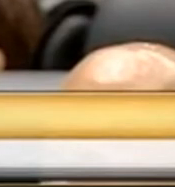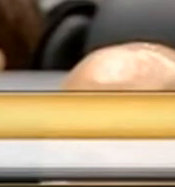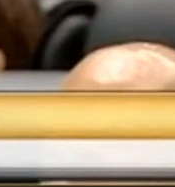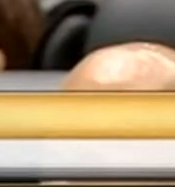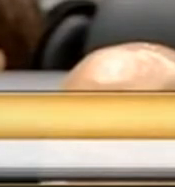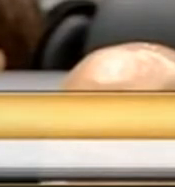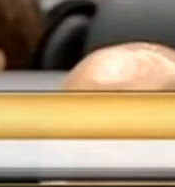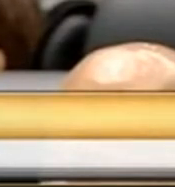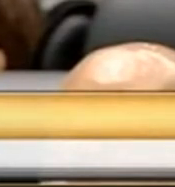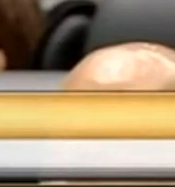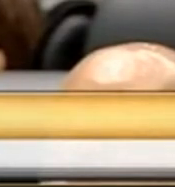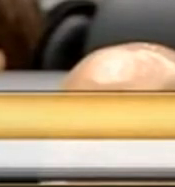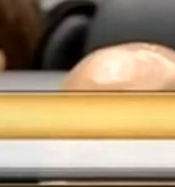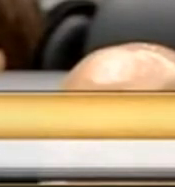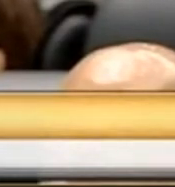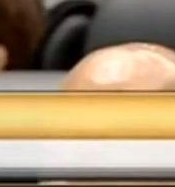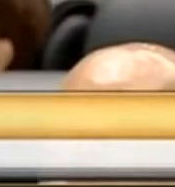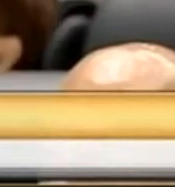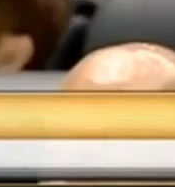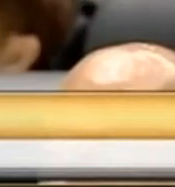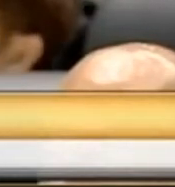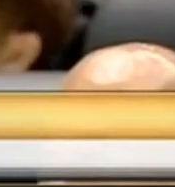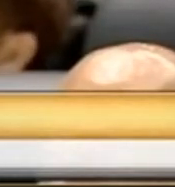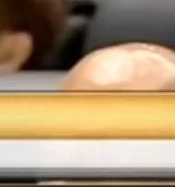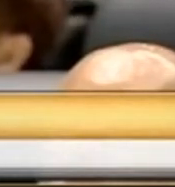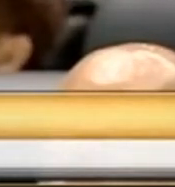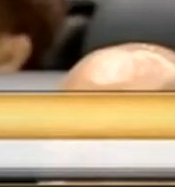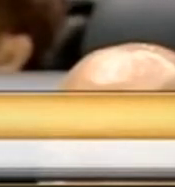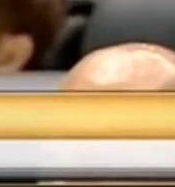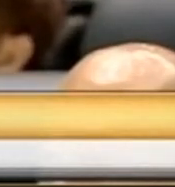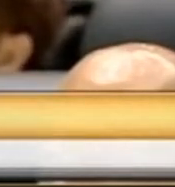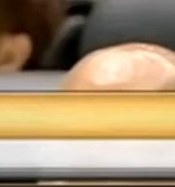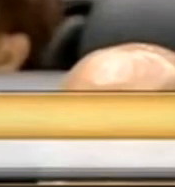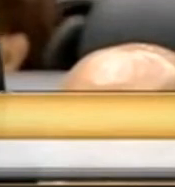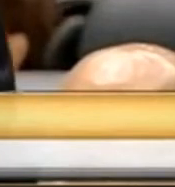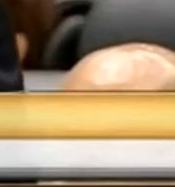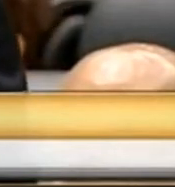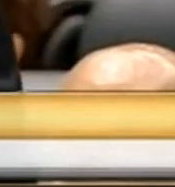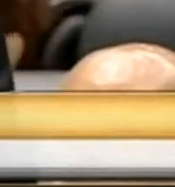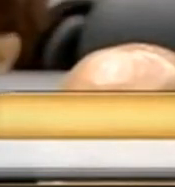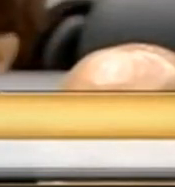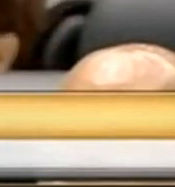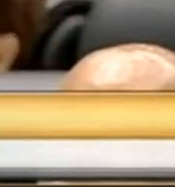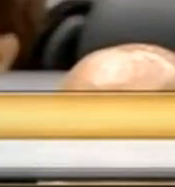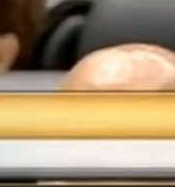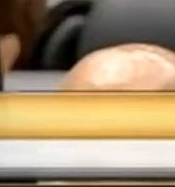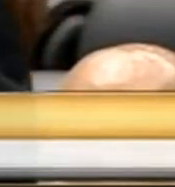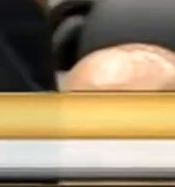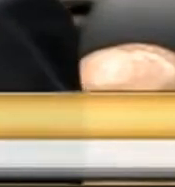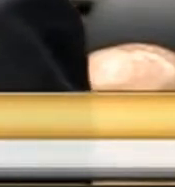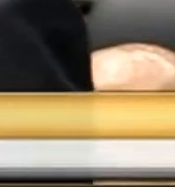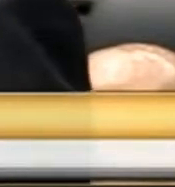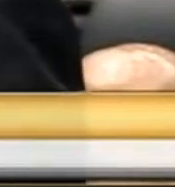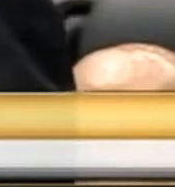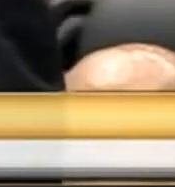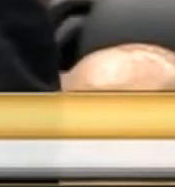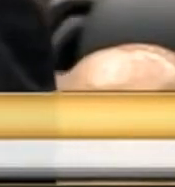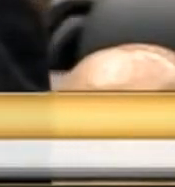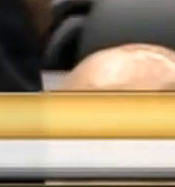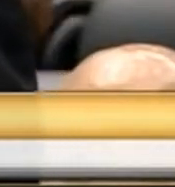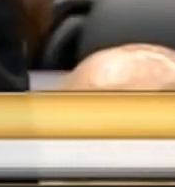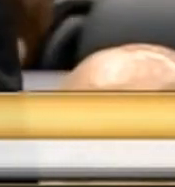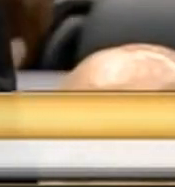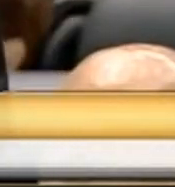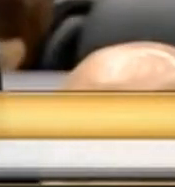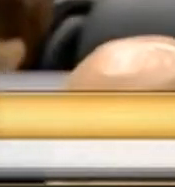ที่แต่ละกระทรวงและหน่วยงานภายใต้กำกับดูแลของแต่ละกระทรวงเนี่ยมีส่วนในการที่จะหาคำตอบให้กับกอช.นะครับกอช.